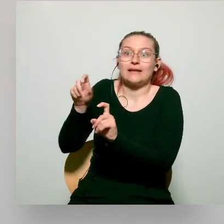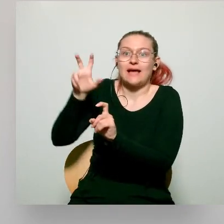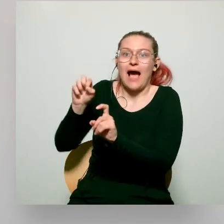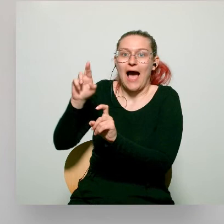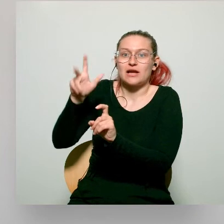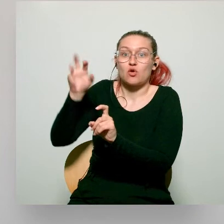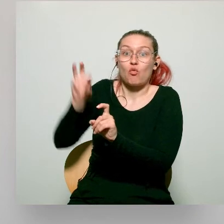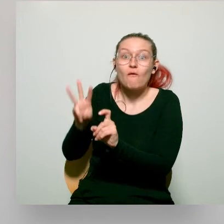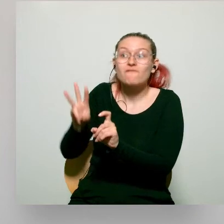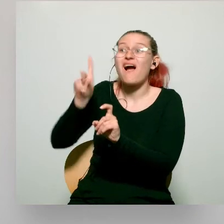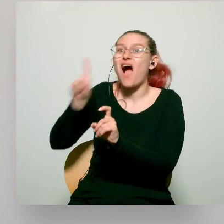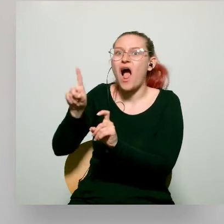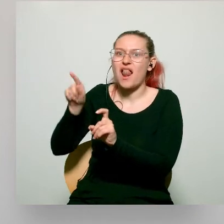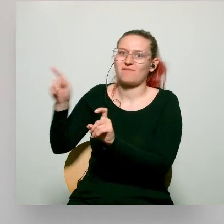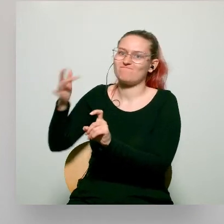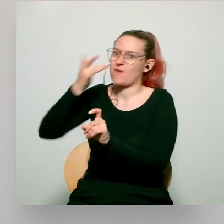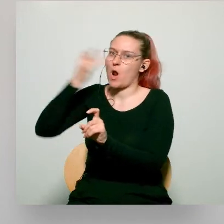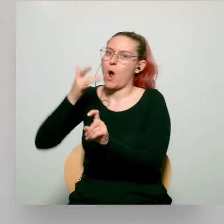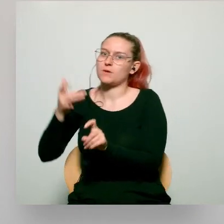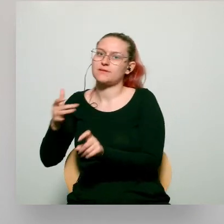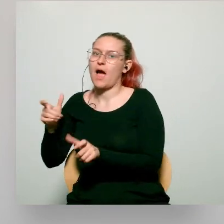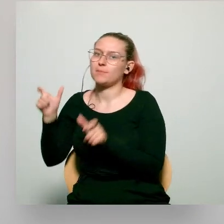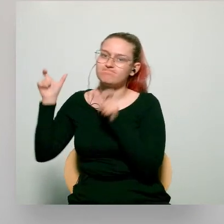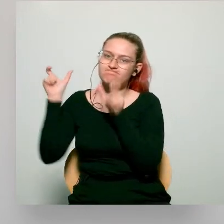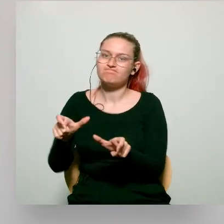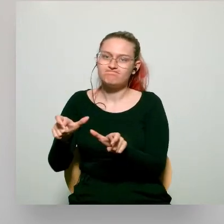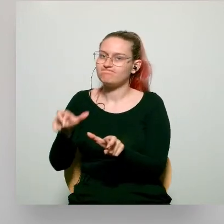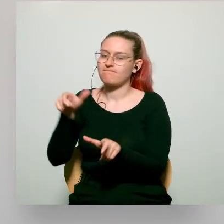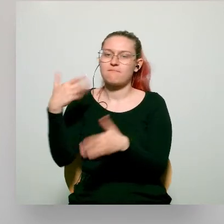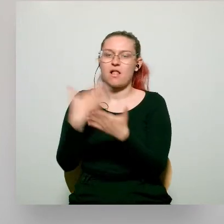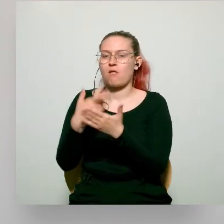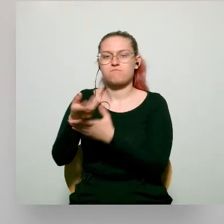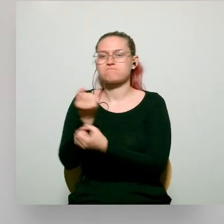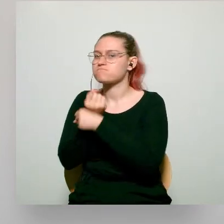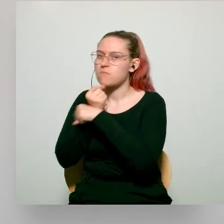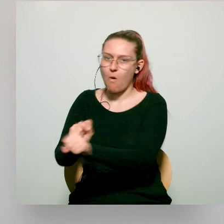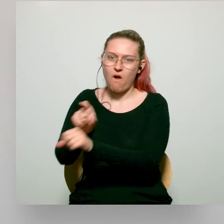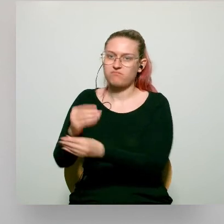Imperium Rosyjskie i ci Ukraińcy